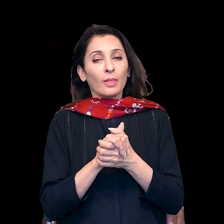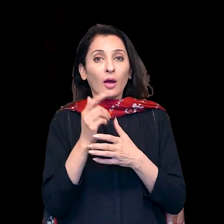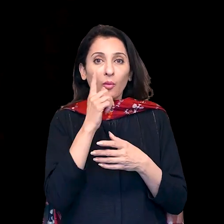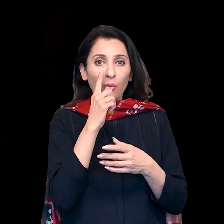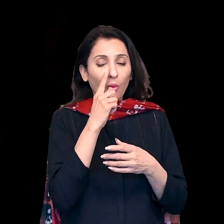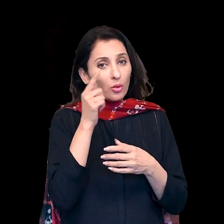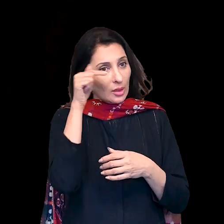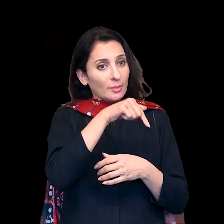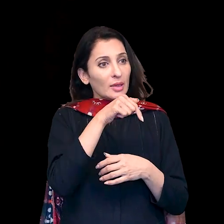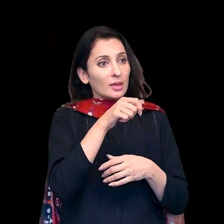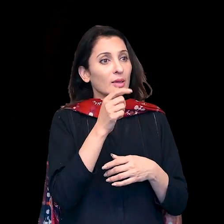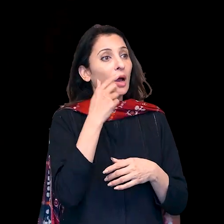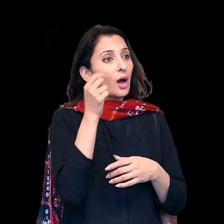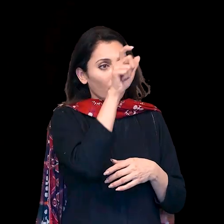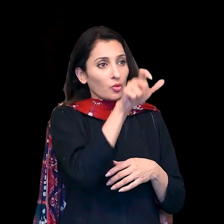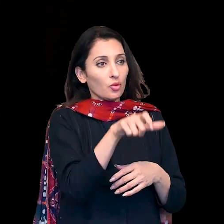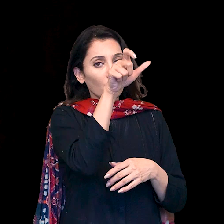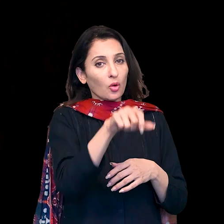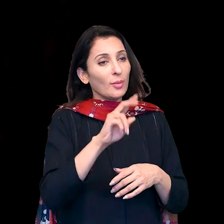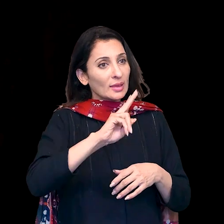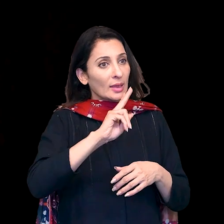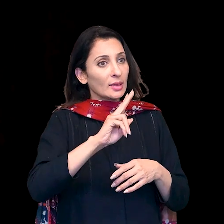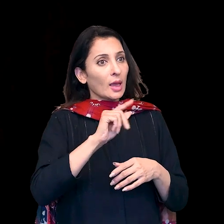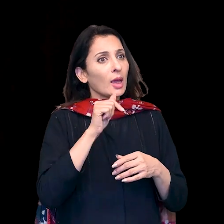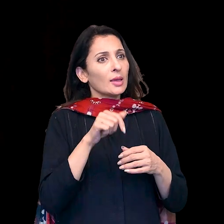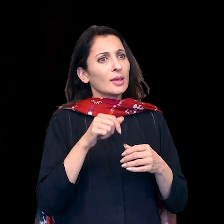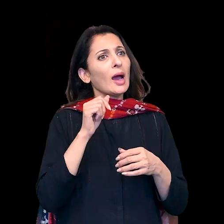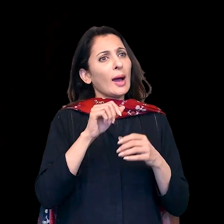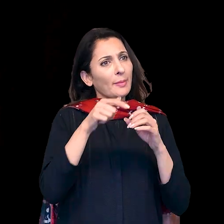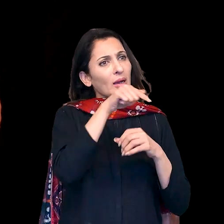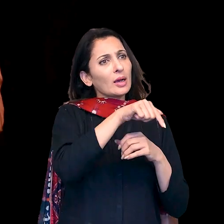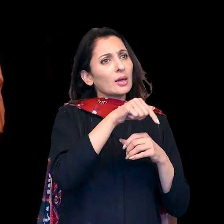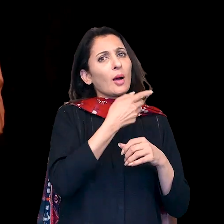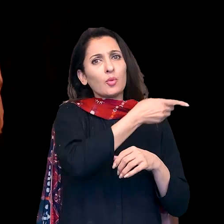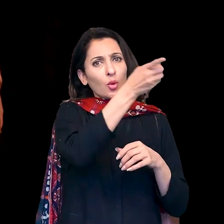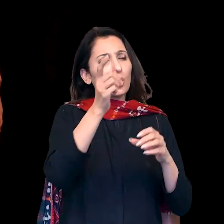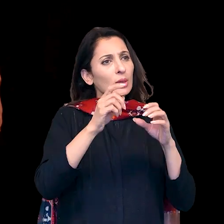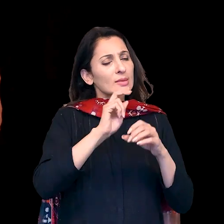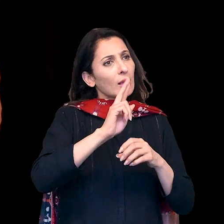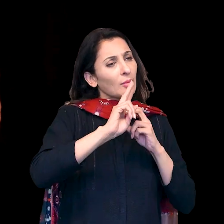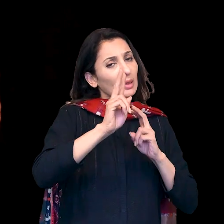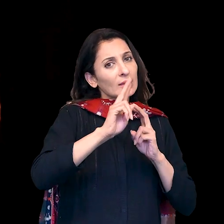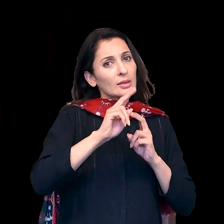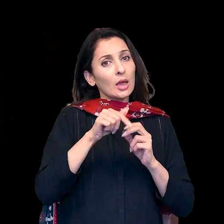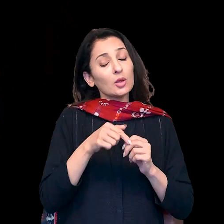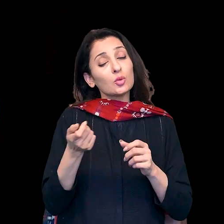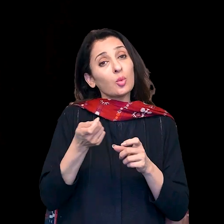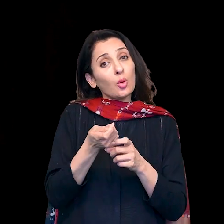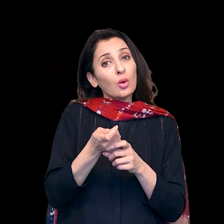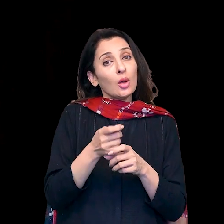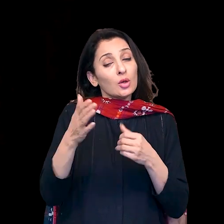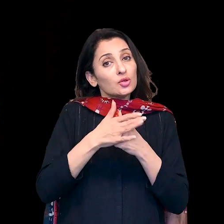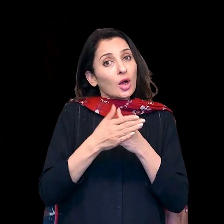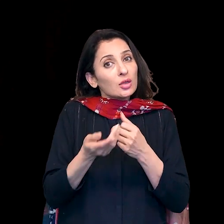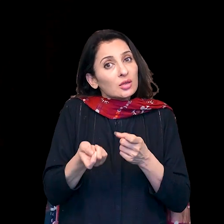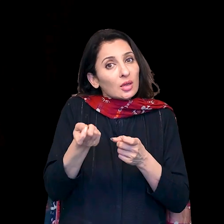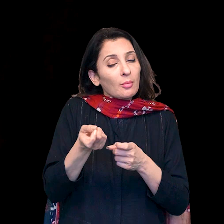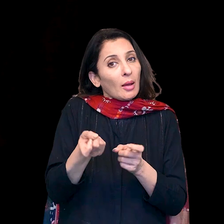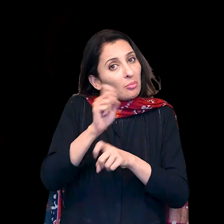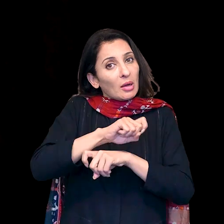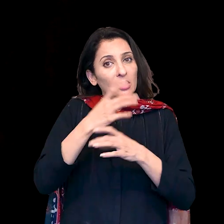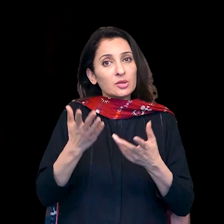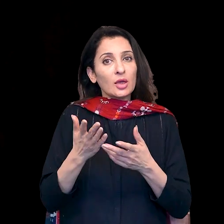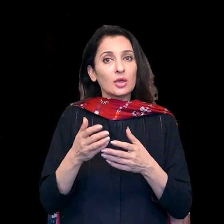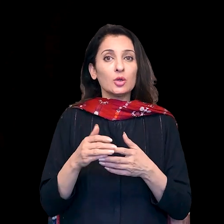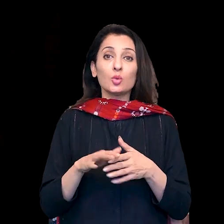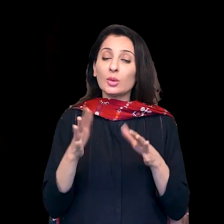social है तो कुछ नहीं होता, शादी के बाद वो बदल जाएगी. जो अक्सर ऐसा नहीं होता because that's who people are, that's part of their personality.